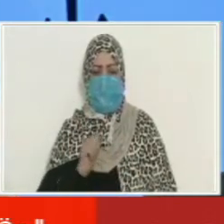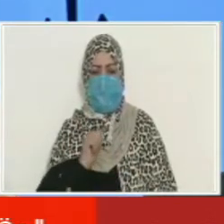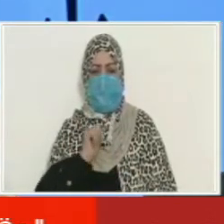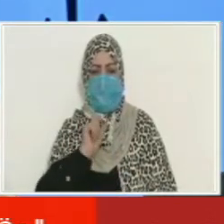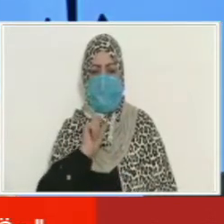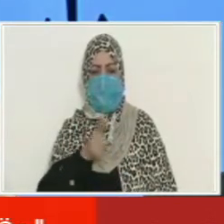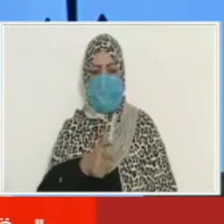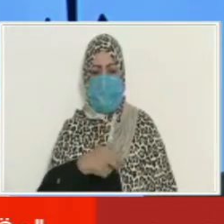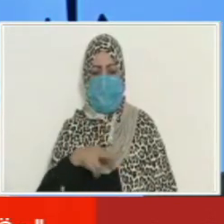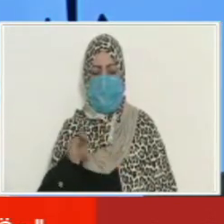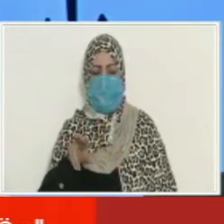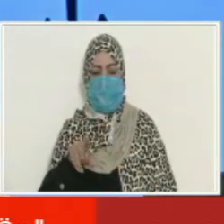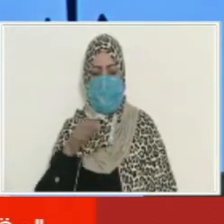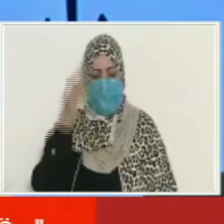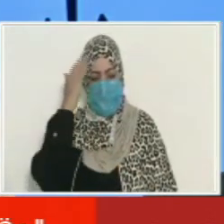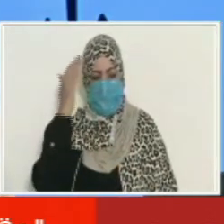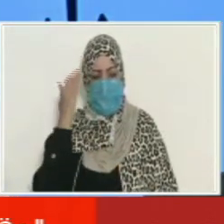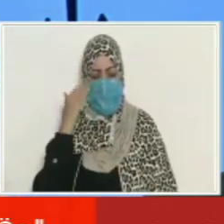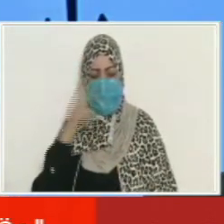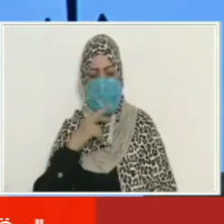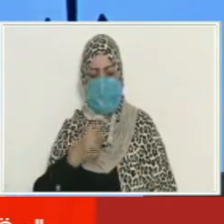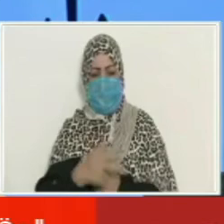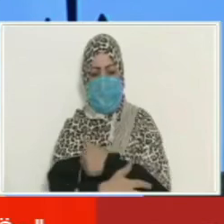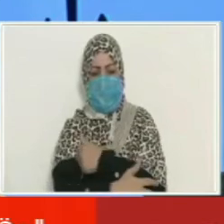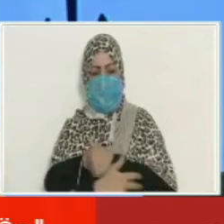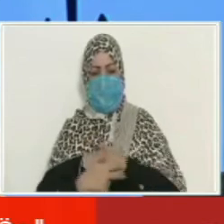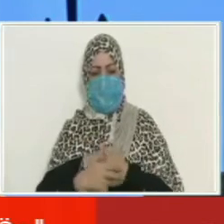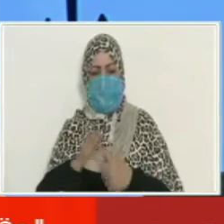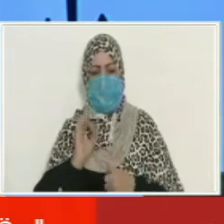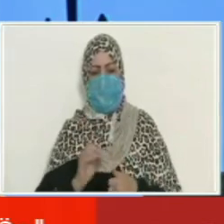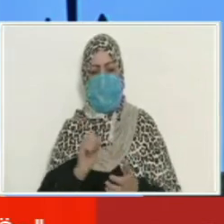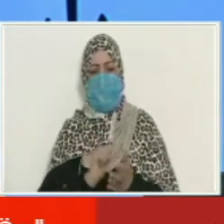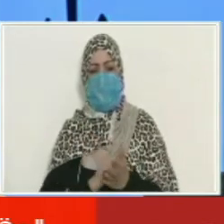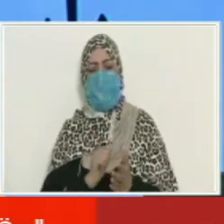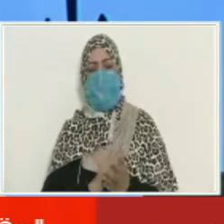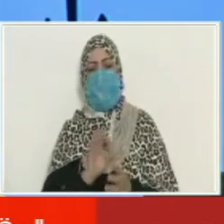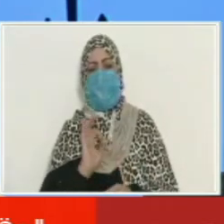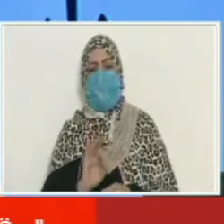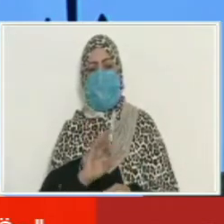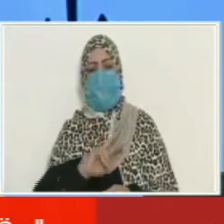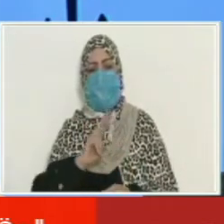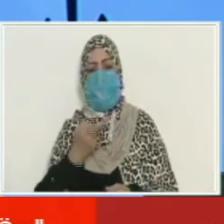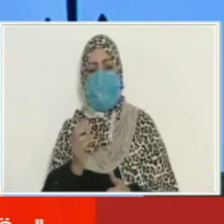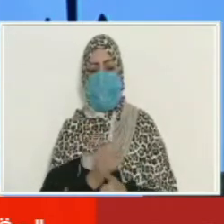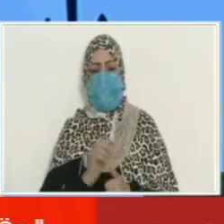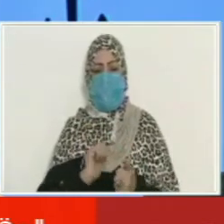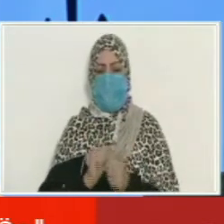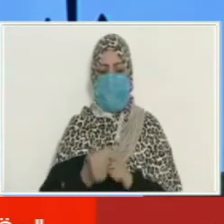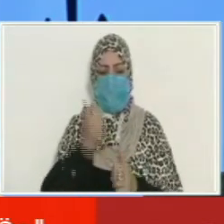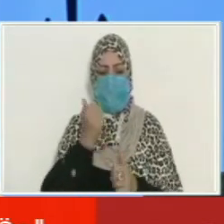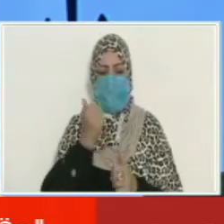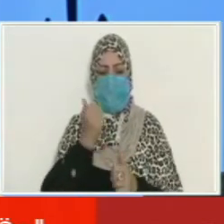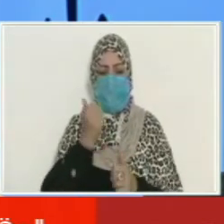الزوجية، في بيت أهلها، هل زكاة الفطر عليها في مالها أو على زوجها؟ ذكرت